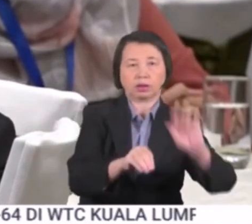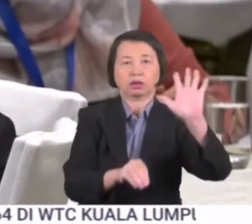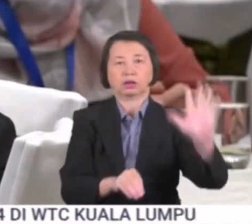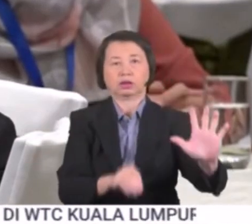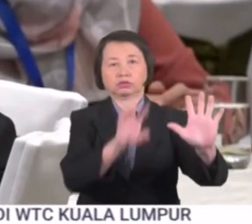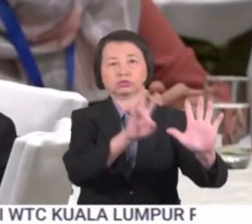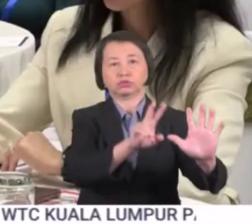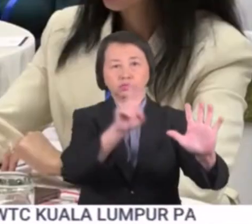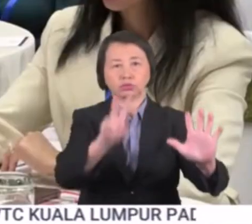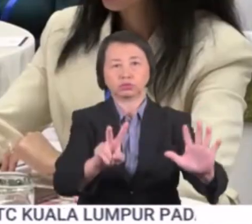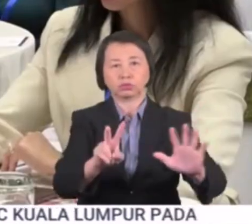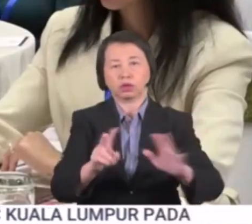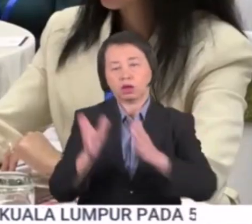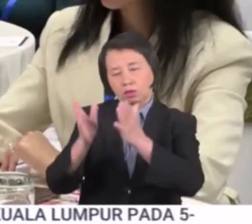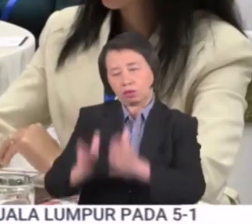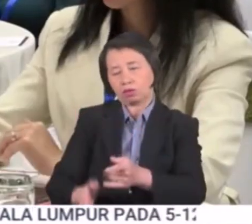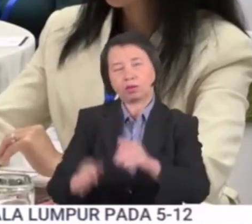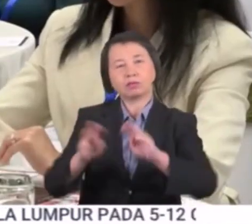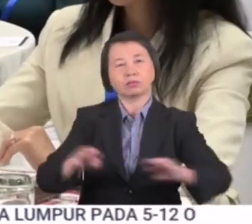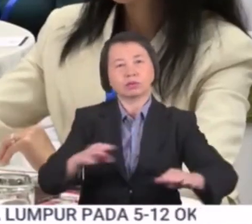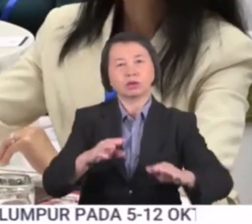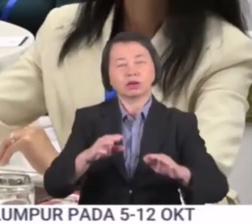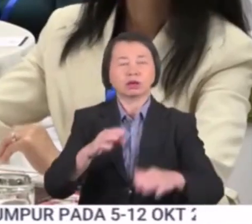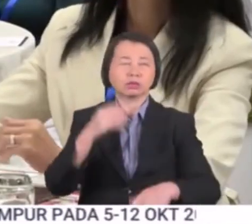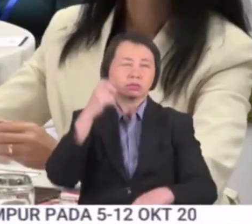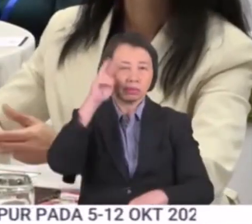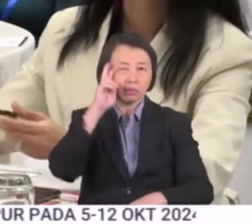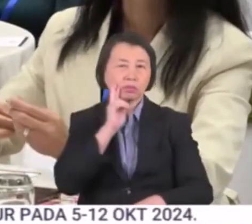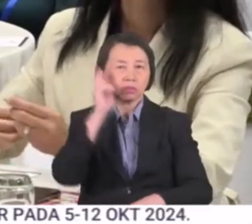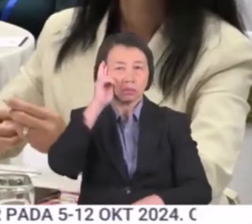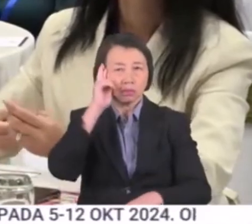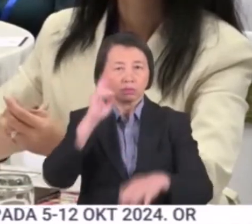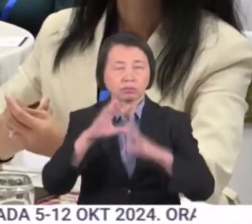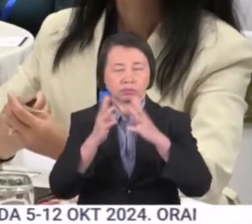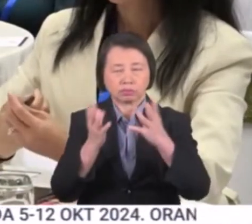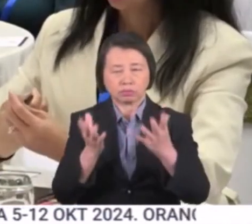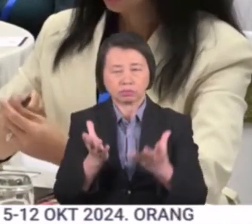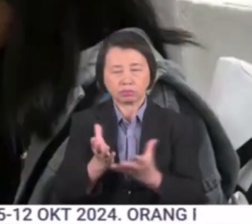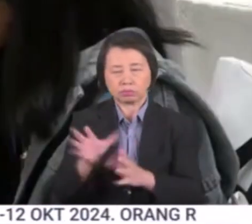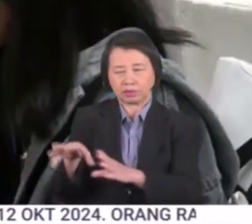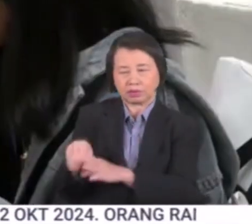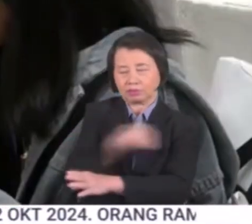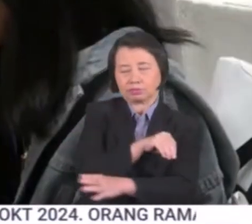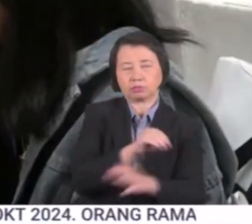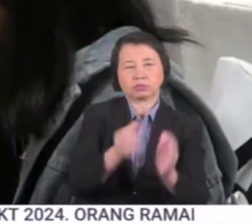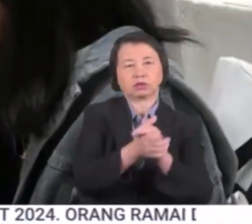572 mangsa yang diselamatkan dalam op global setakat ini.